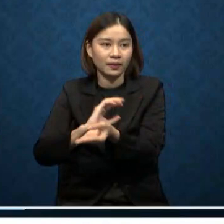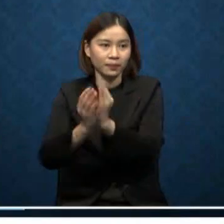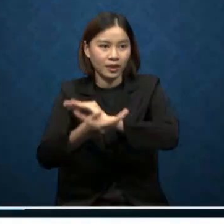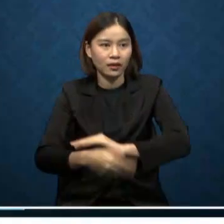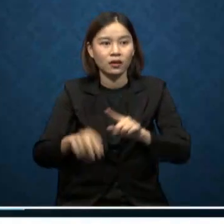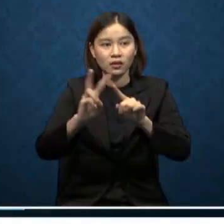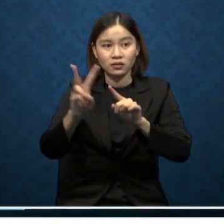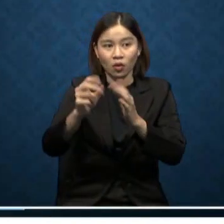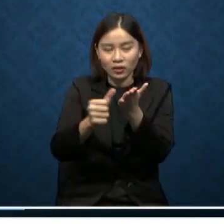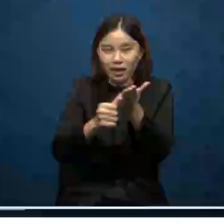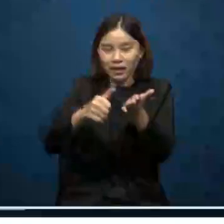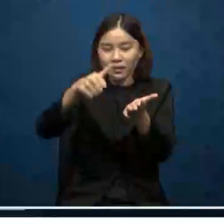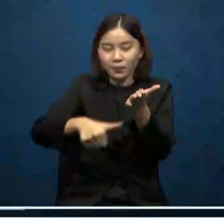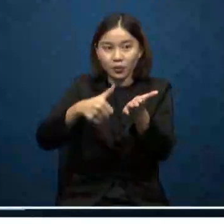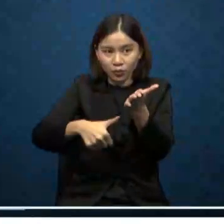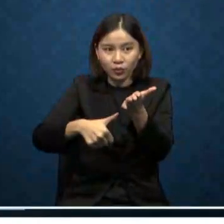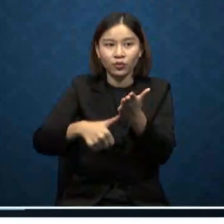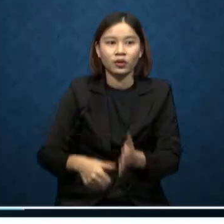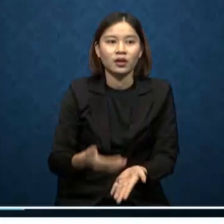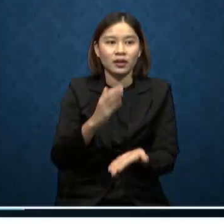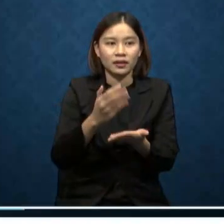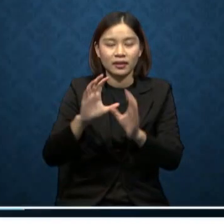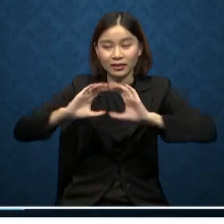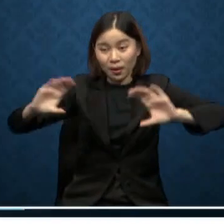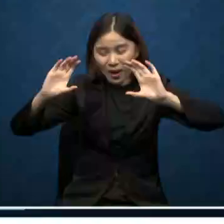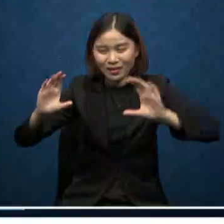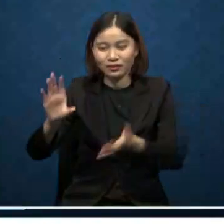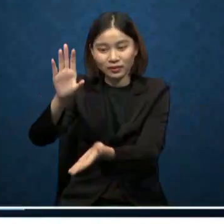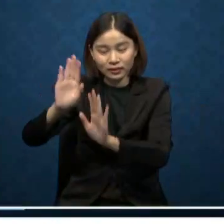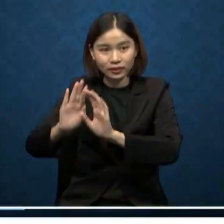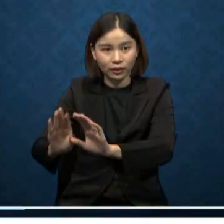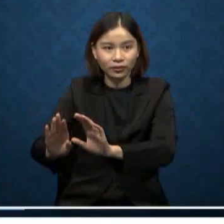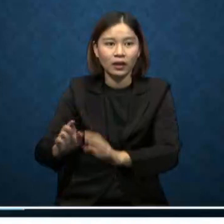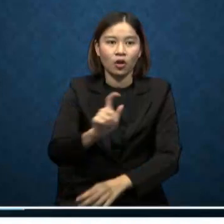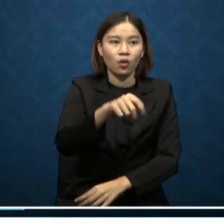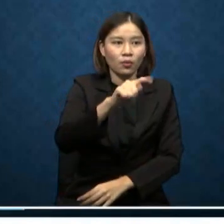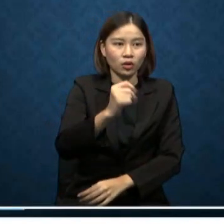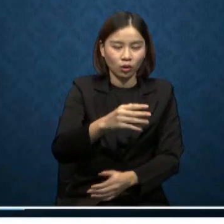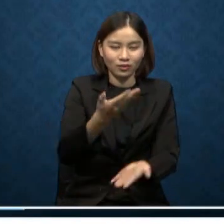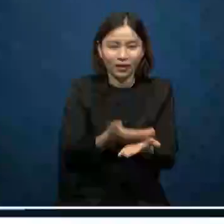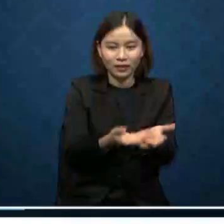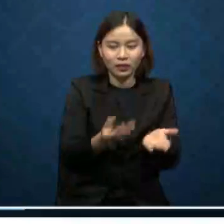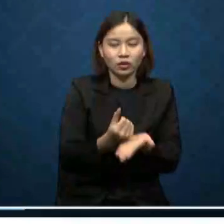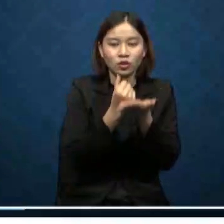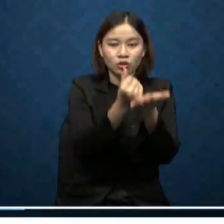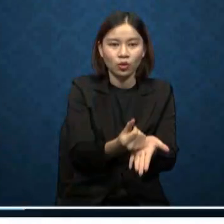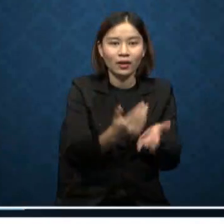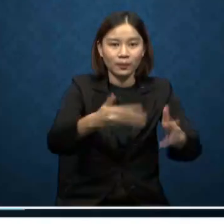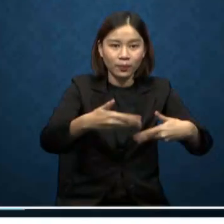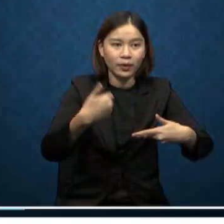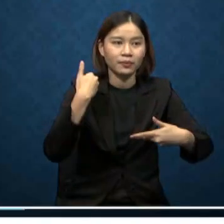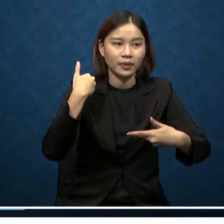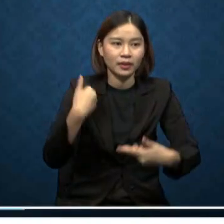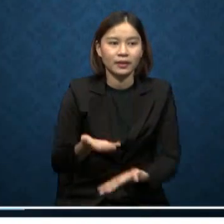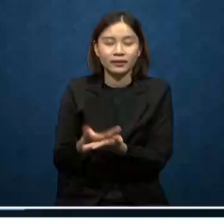รที่รฐบาลเก็ให้และแให้องคอปกรสท้ถินให้มนได้เพิ่มากขึ้นและ 3. จดสัญงบชดเจอใหองคอ